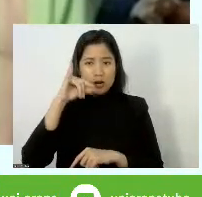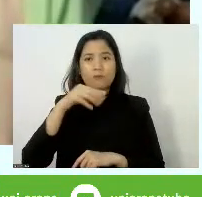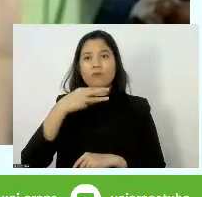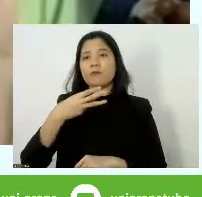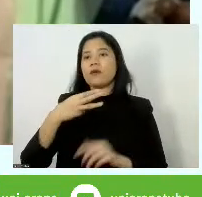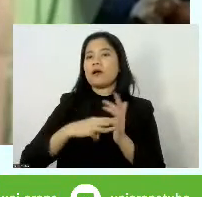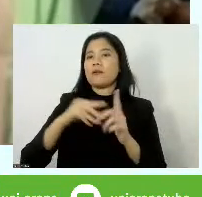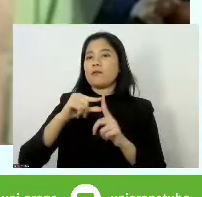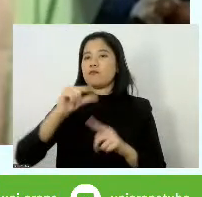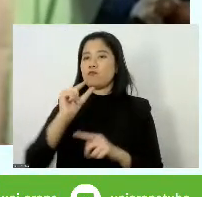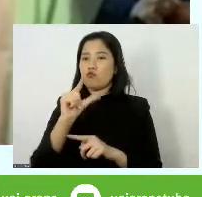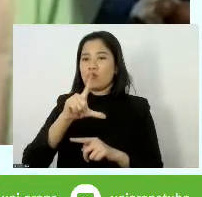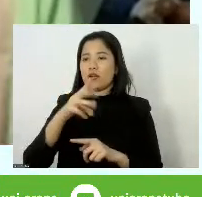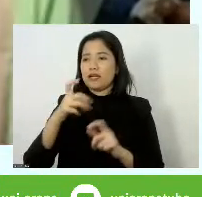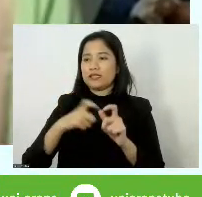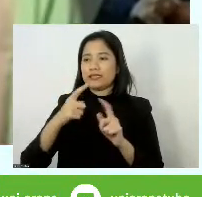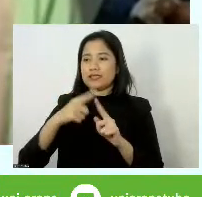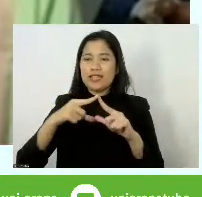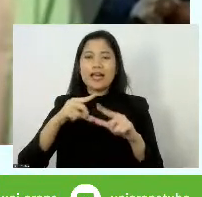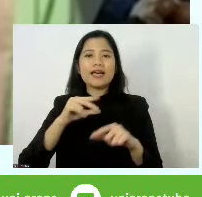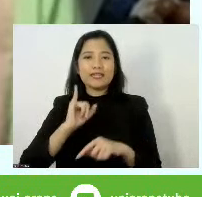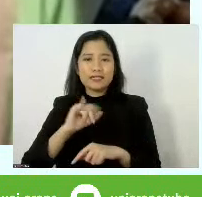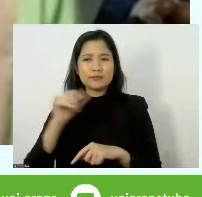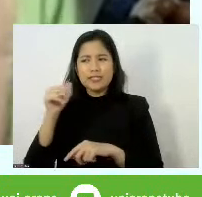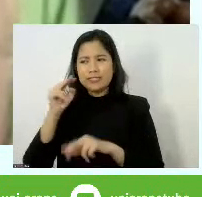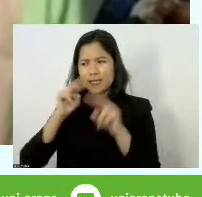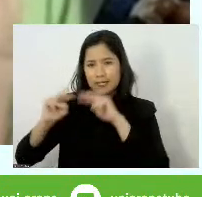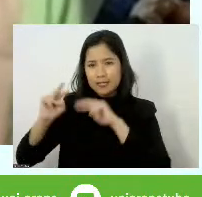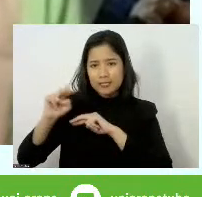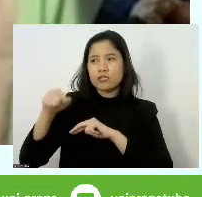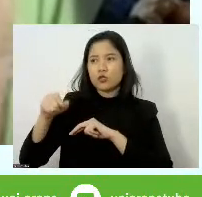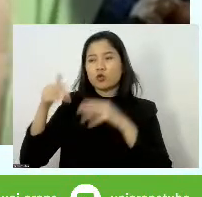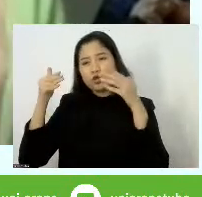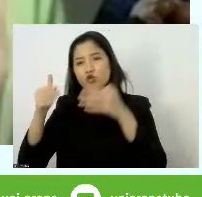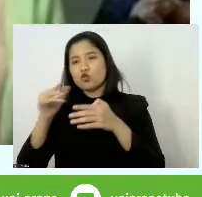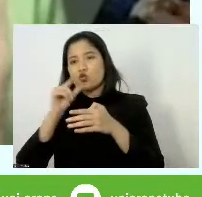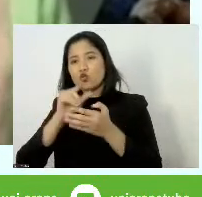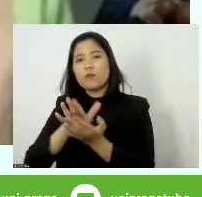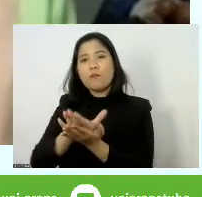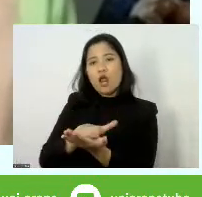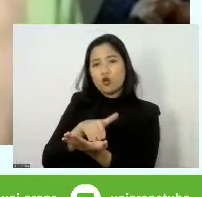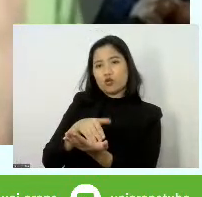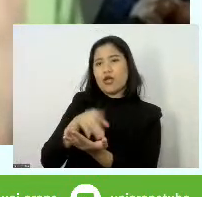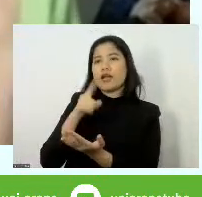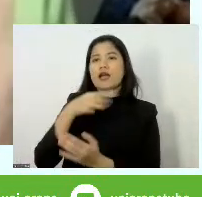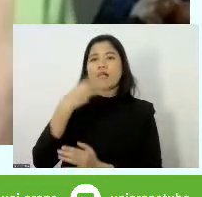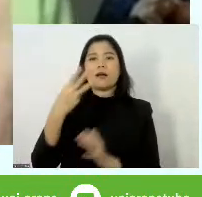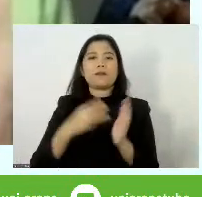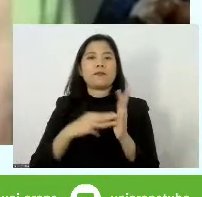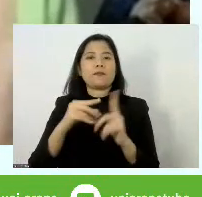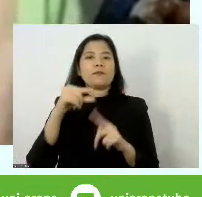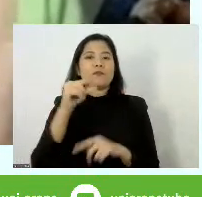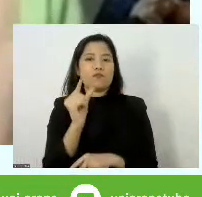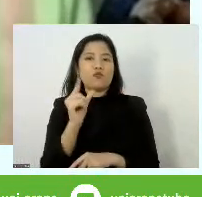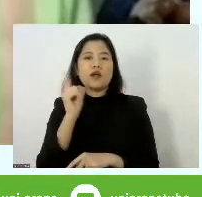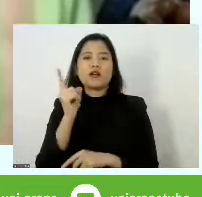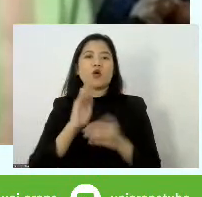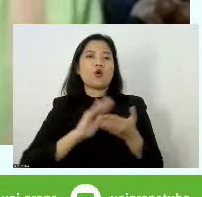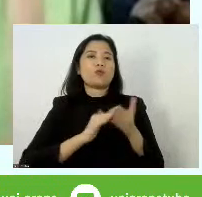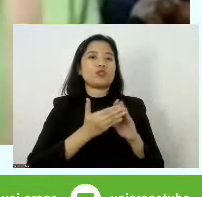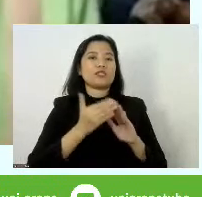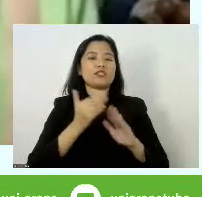dicari di situ nanti di situ juga itu untuk khusus pembalut ada juga Empu dengan komunitas fashion